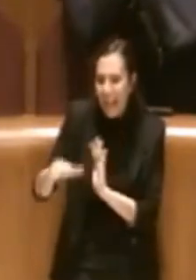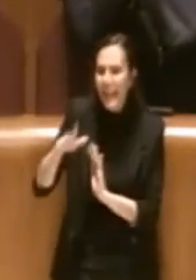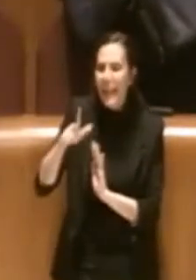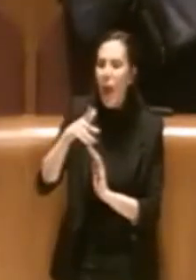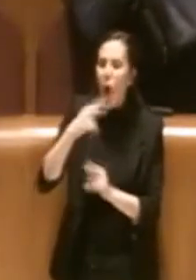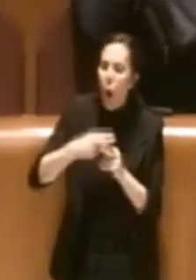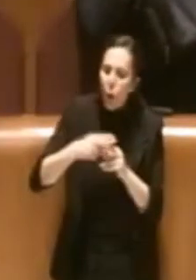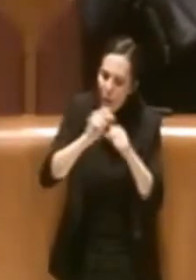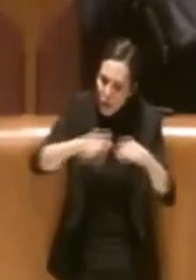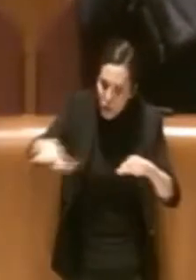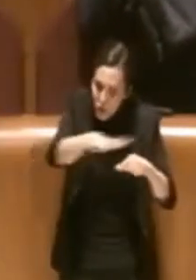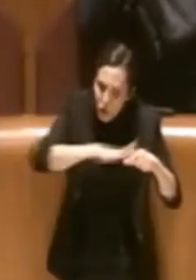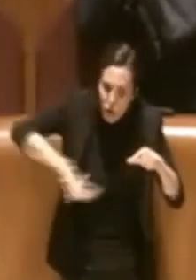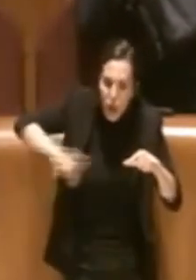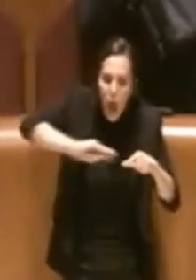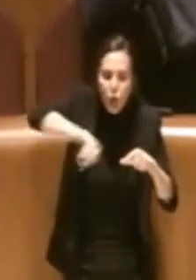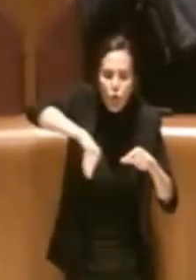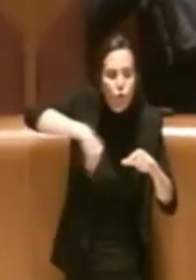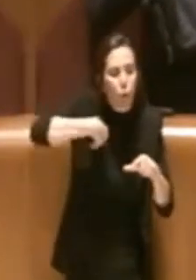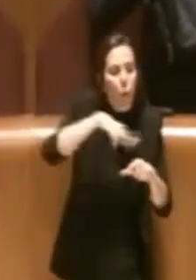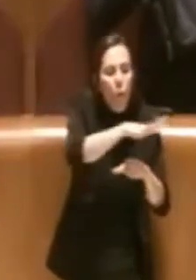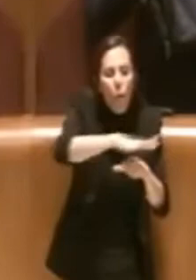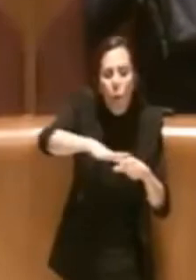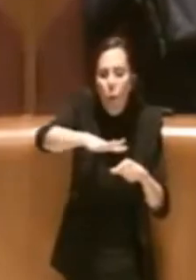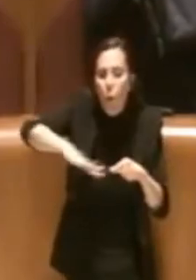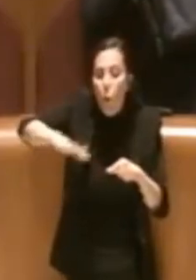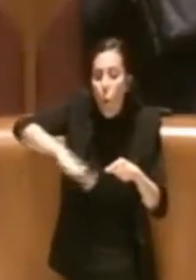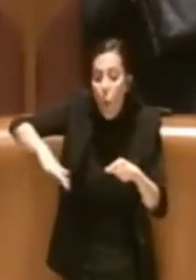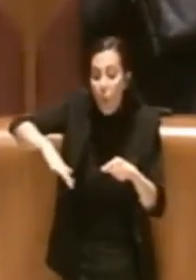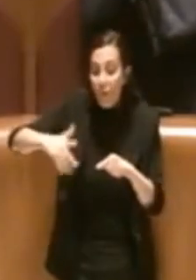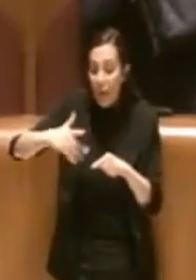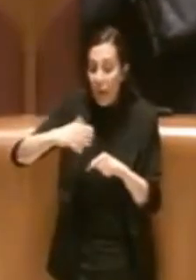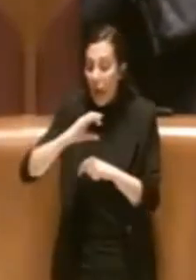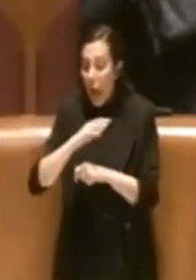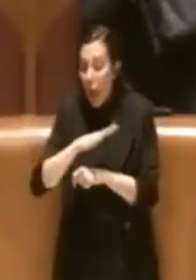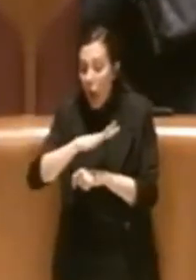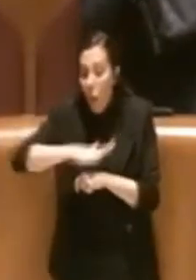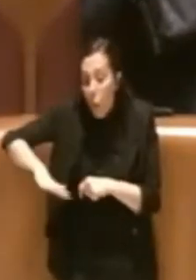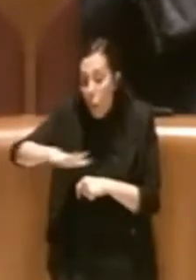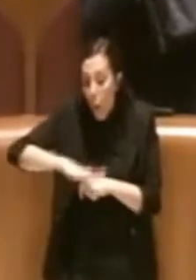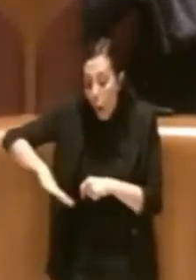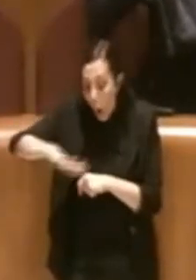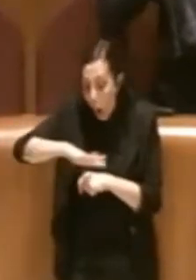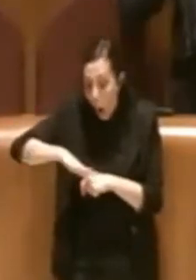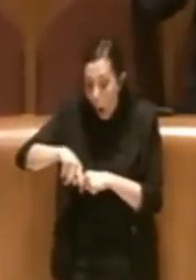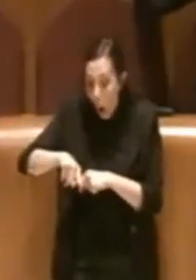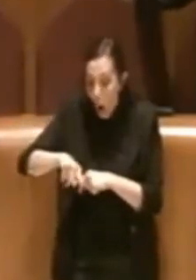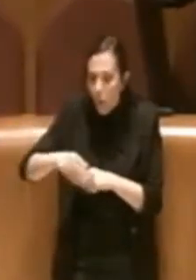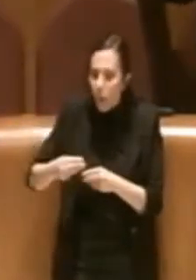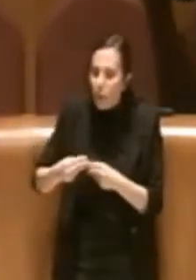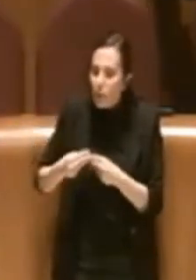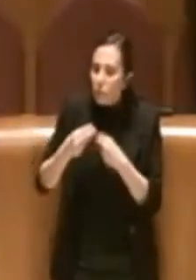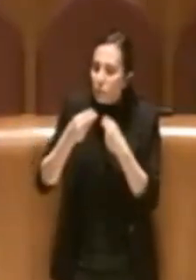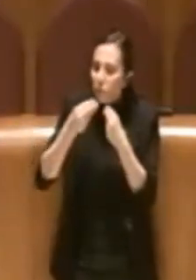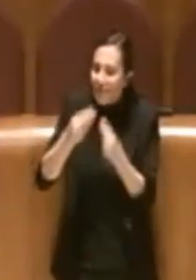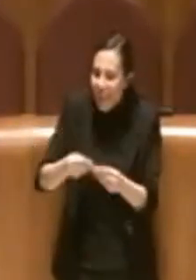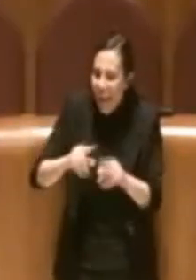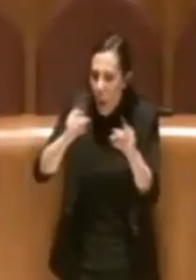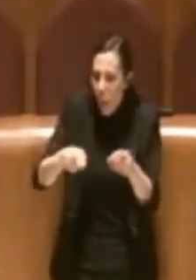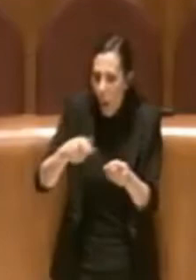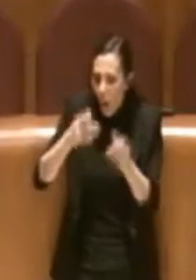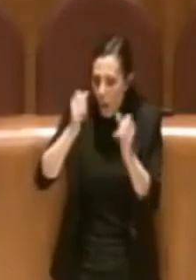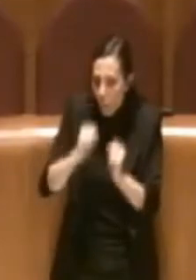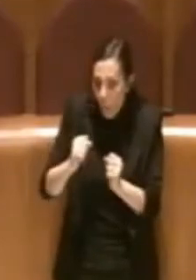e sappiamo sono tantissimi, solo luoghi di culto potrebbero creare quell'effetto espulsivo dei locali da